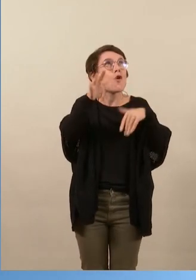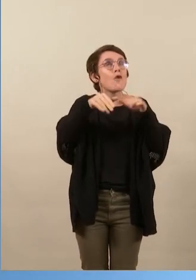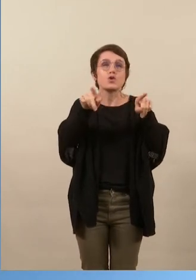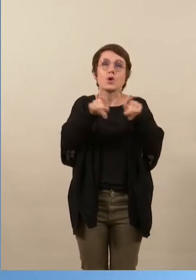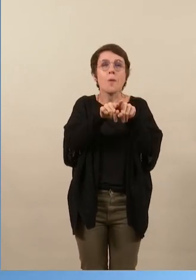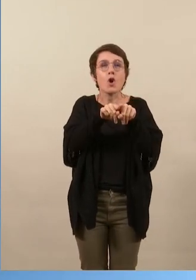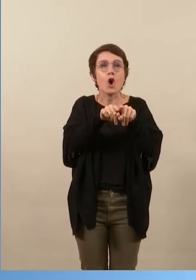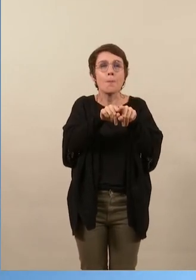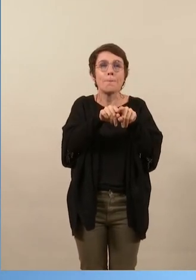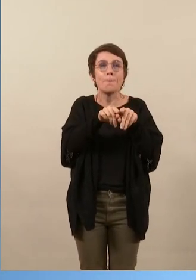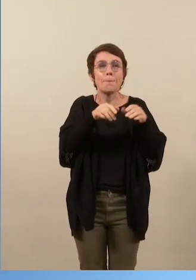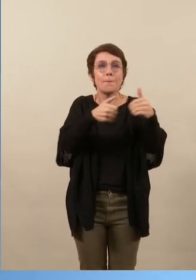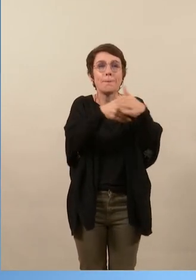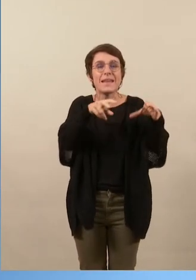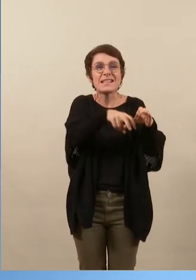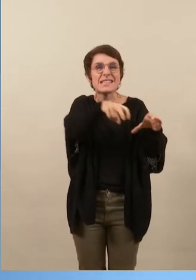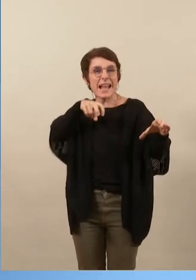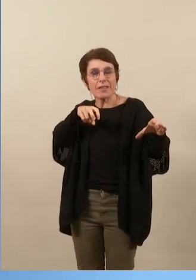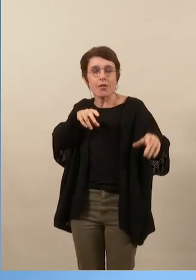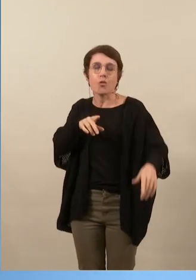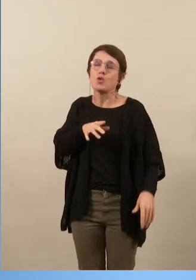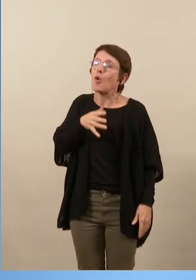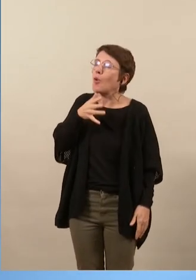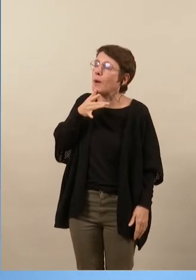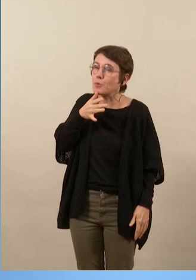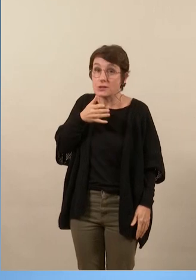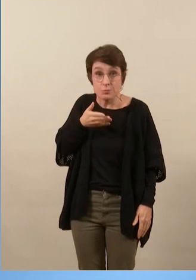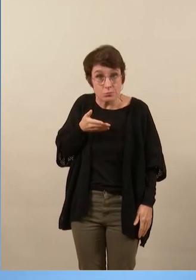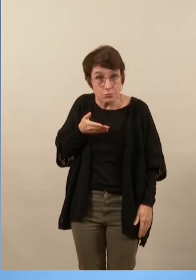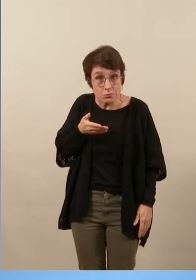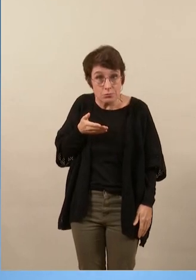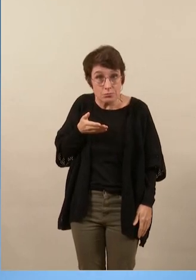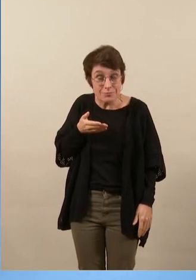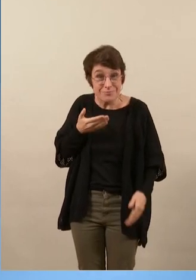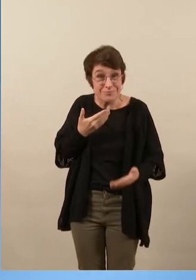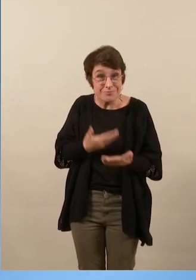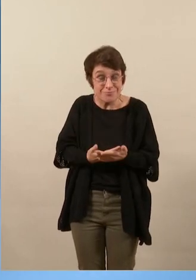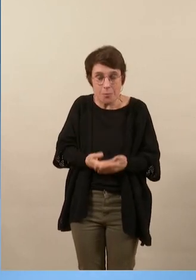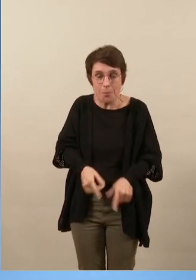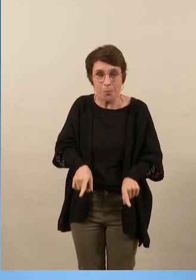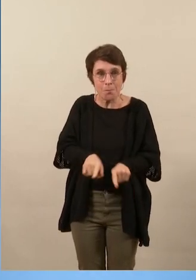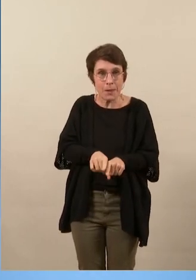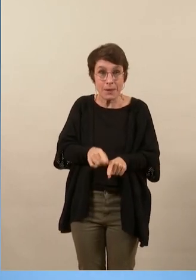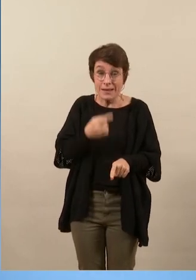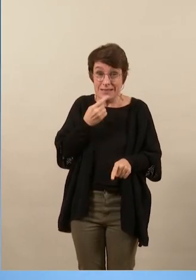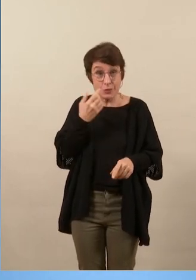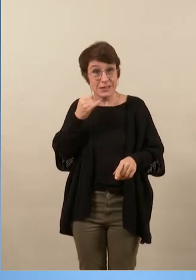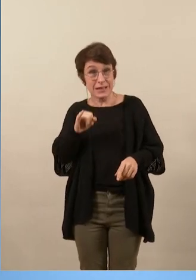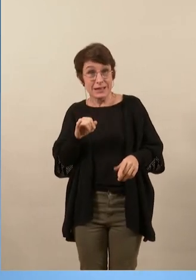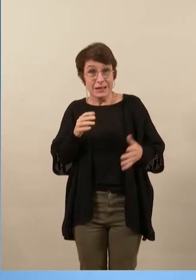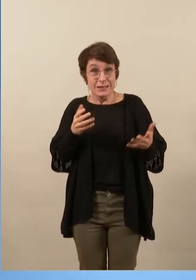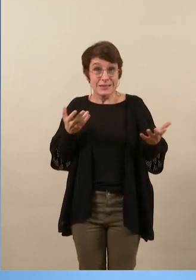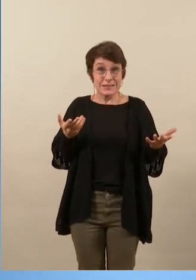littéralement si vous n'apparteniez pas à la sphère politique qui vous rend intouchable je pense que vous